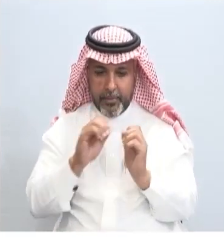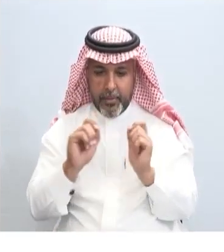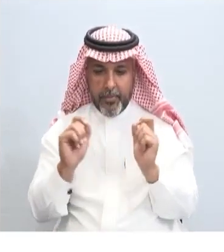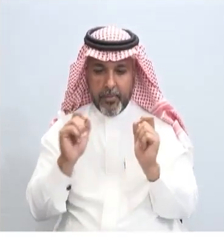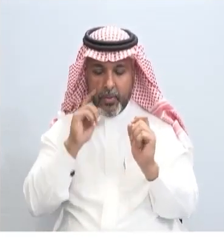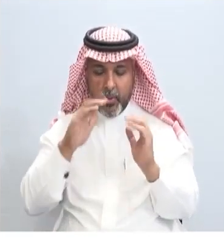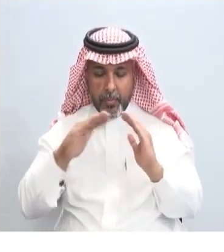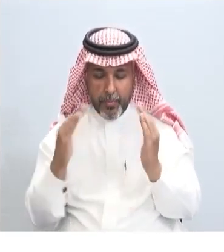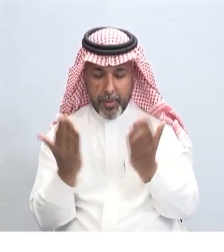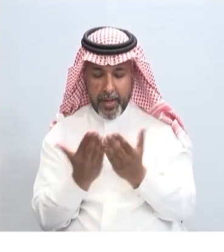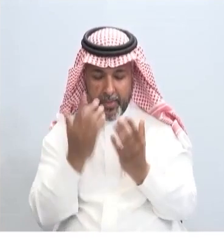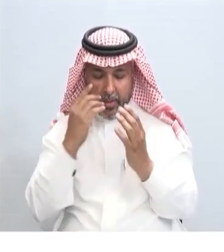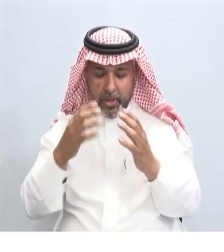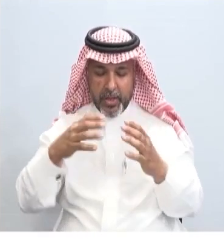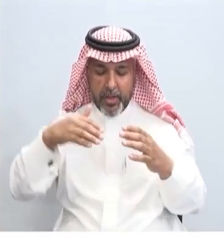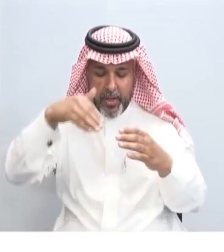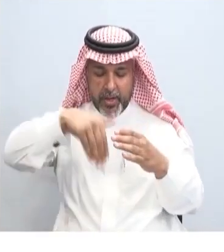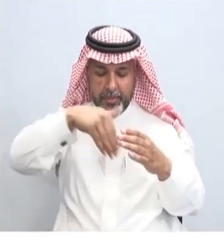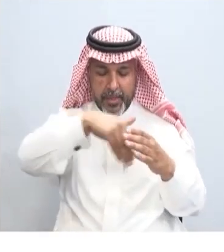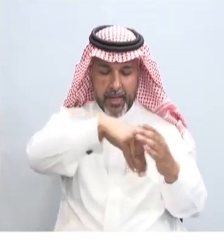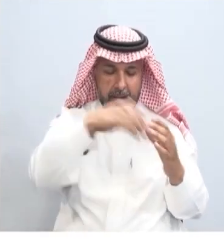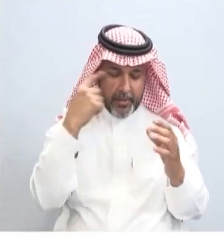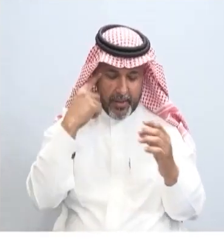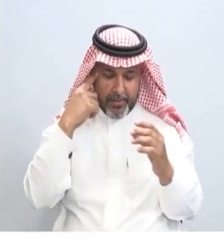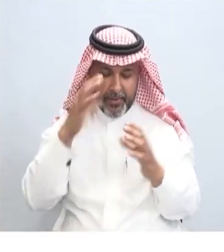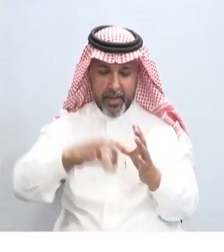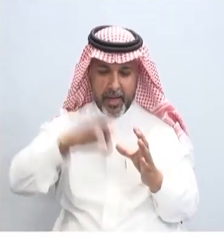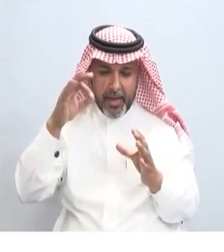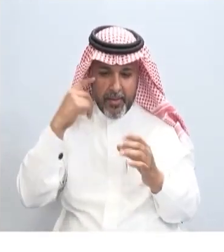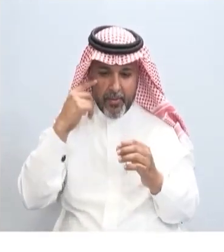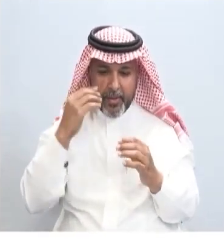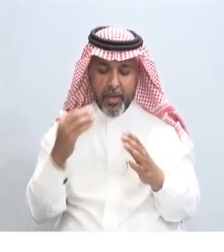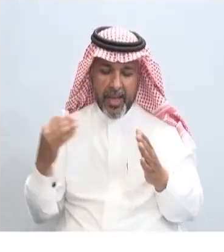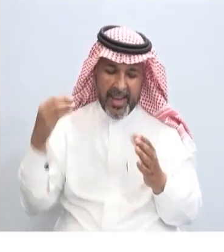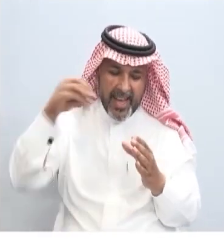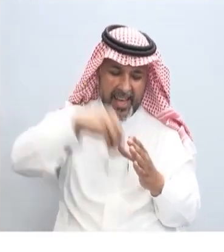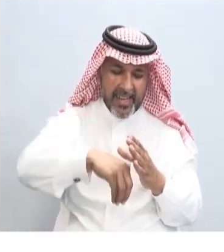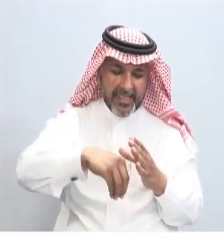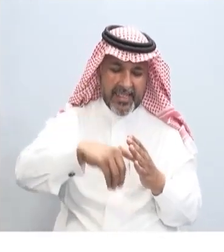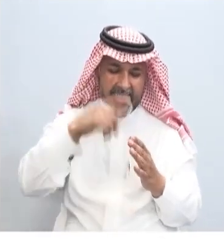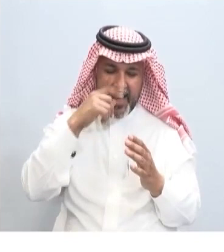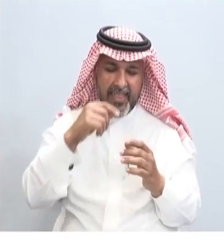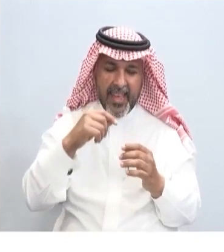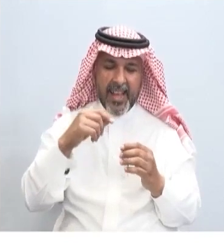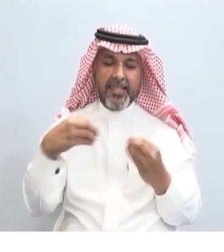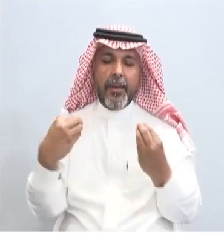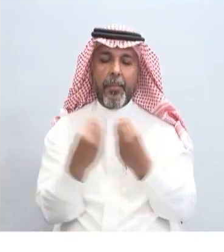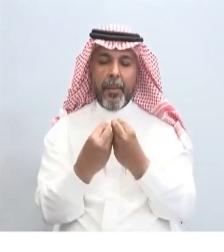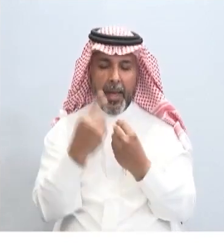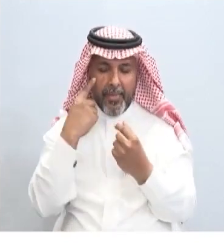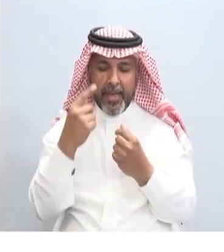الارجاع شش رايكم اذا كان في ارجاع اذا حوادث مستقله ولا غير مستقله حتكون الحادثتين